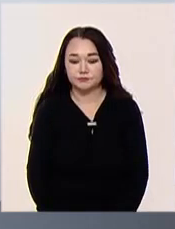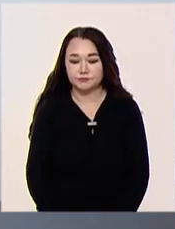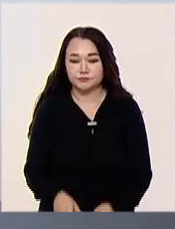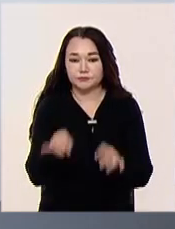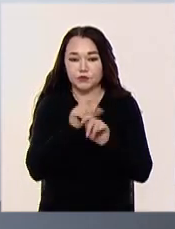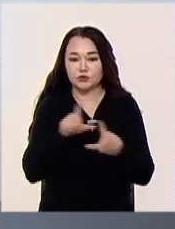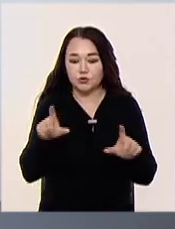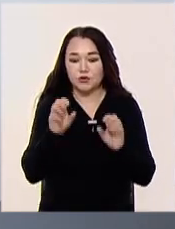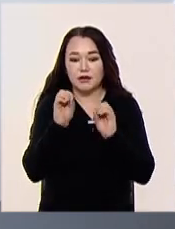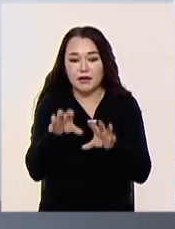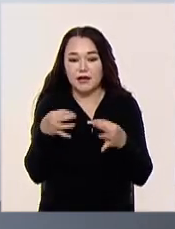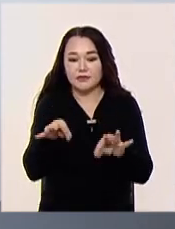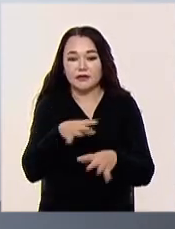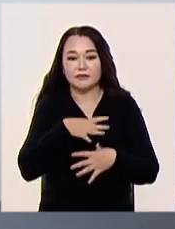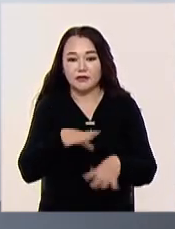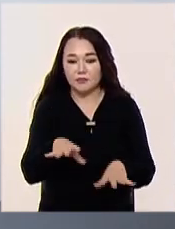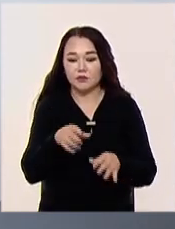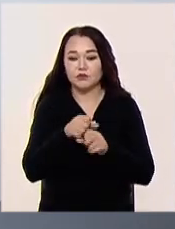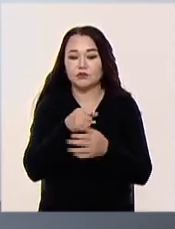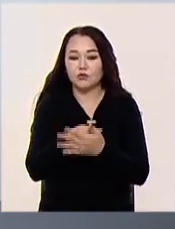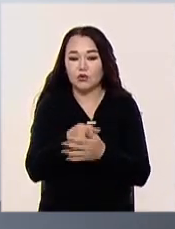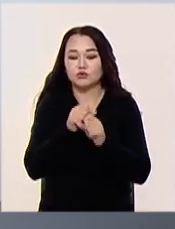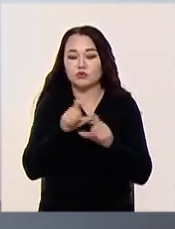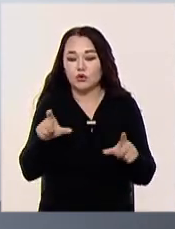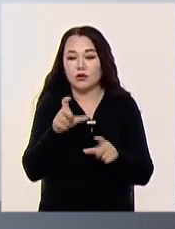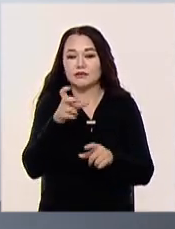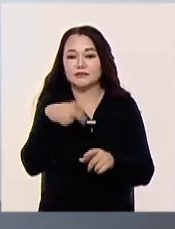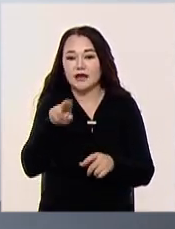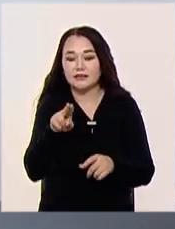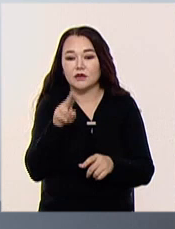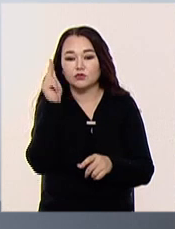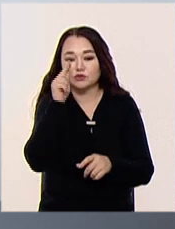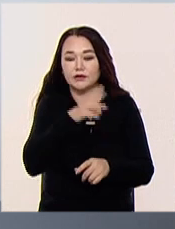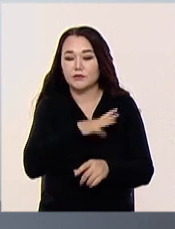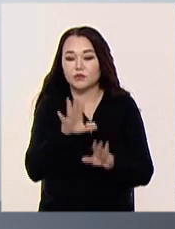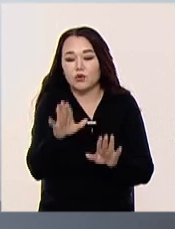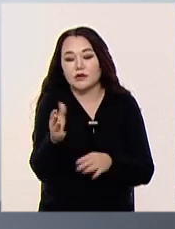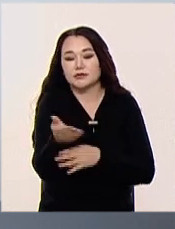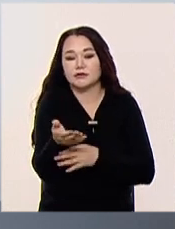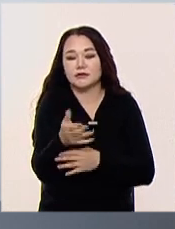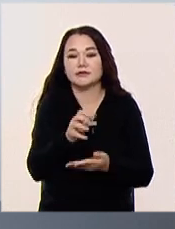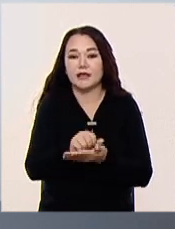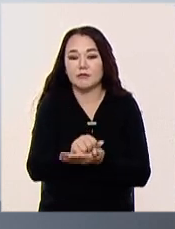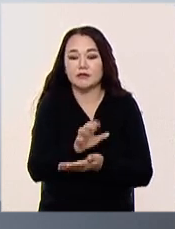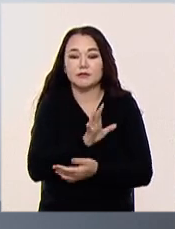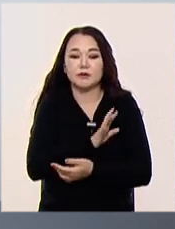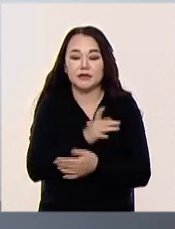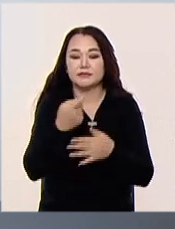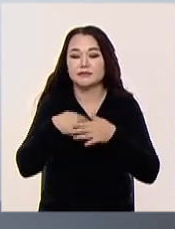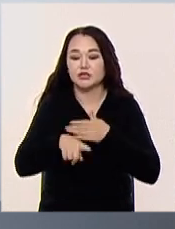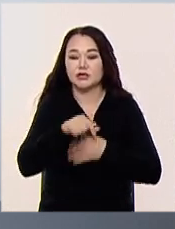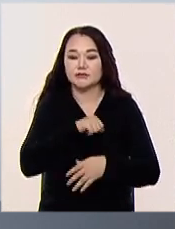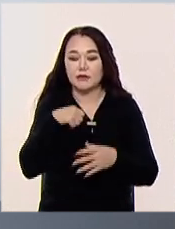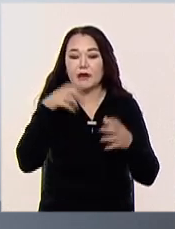Мектепке де бермеген, жаңағы мектепке дейінгі білім орталығына да бермеген, тек қана қайыр тілеумен айналыстырған. Яғни өзі